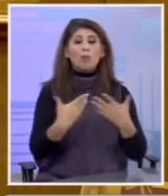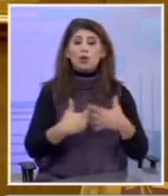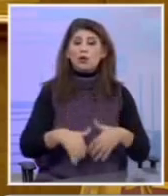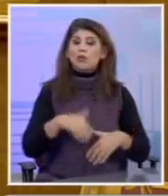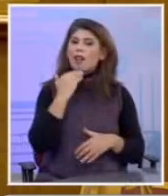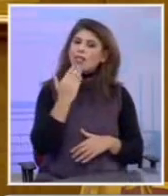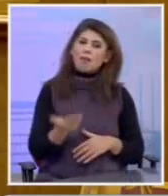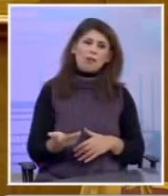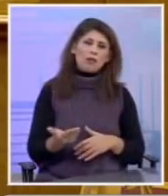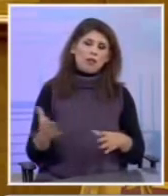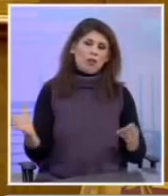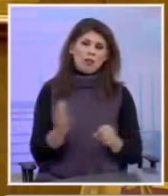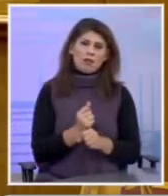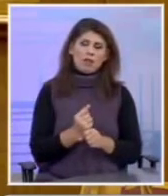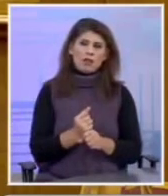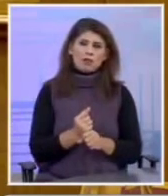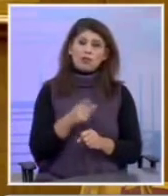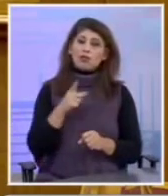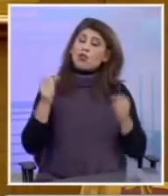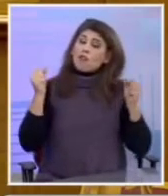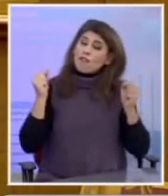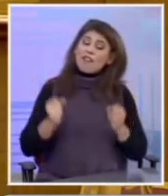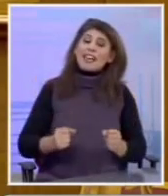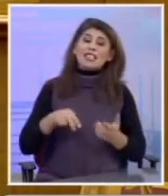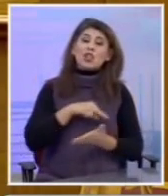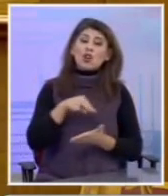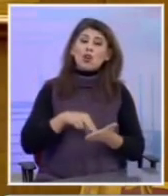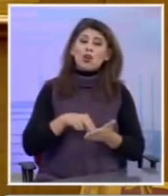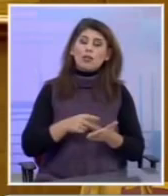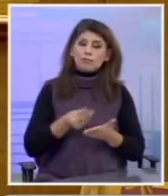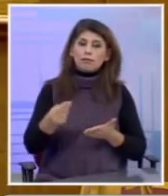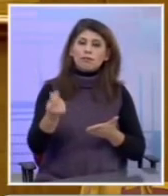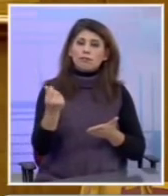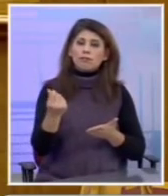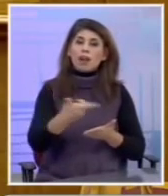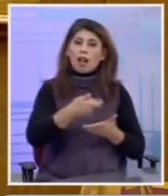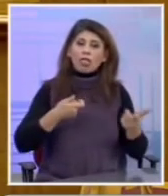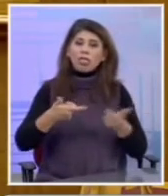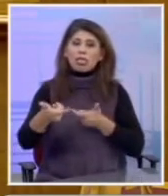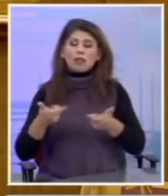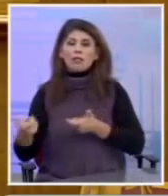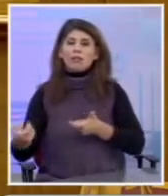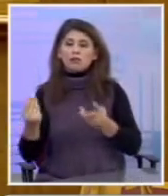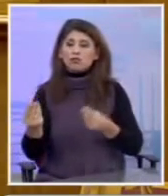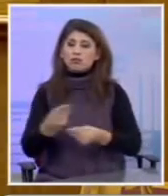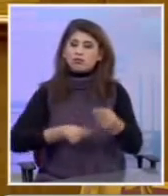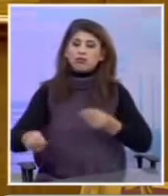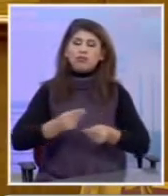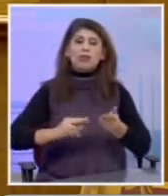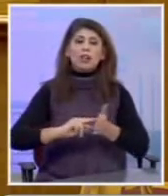δεν μπορούσαν να ανταποκριθούν στον βασικό τους ρόλο που είναι η παροχή πιστώσεων και ρευστότητας στην οικονομία.